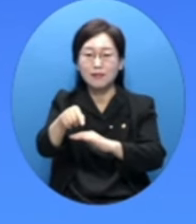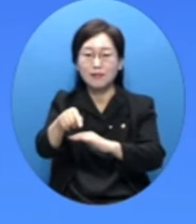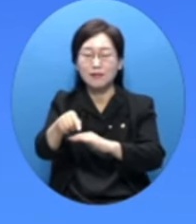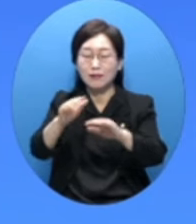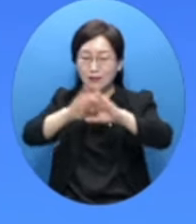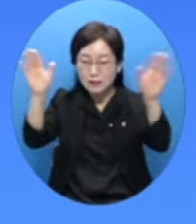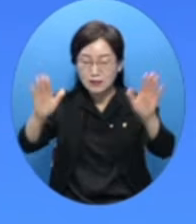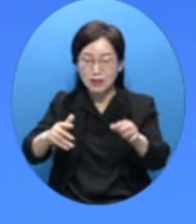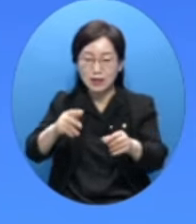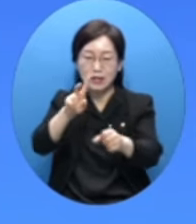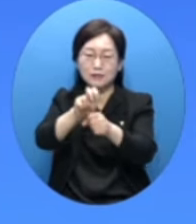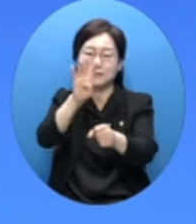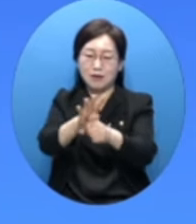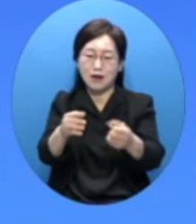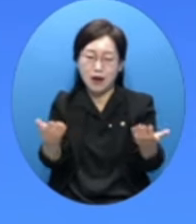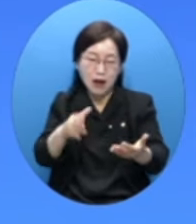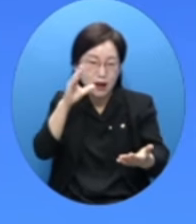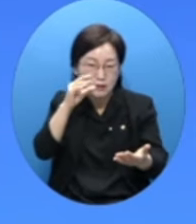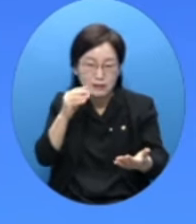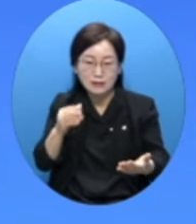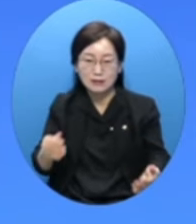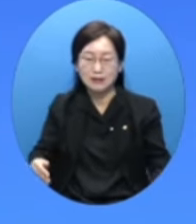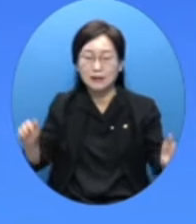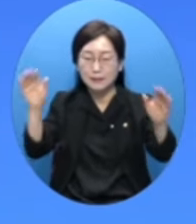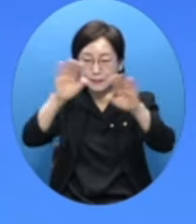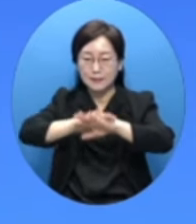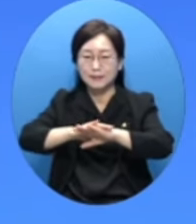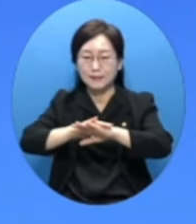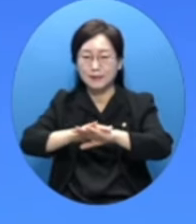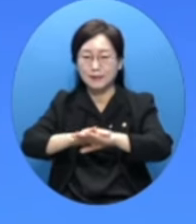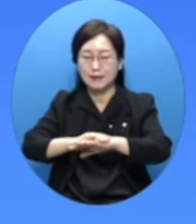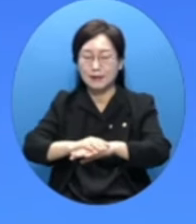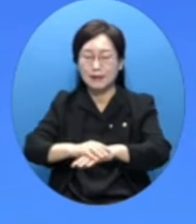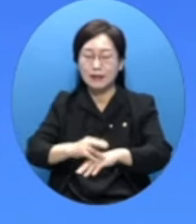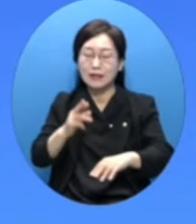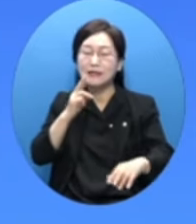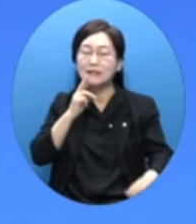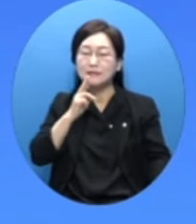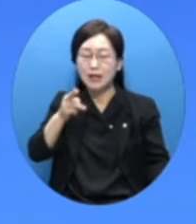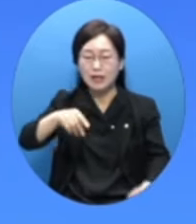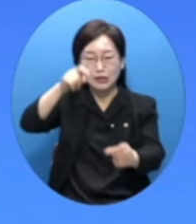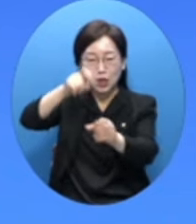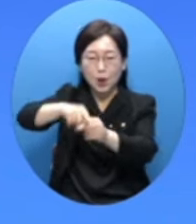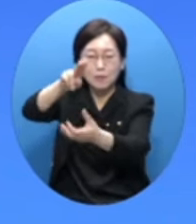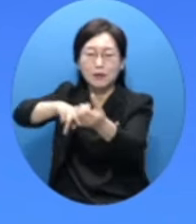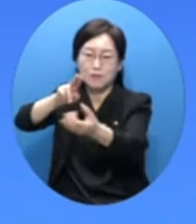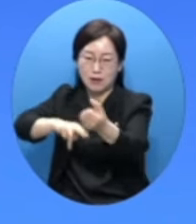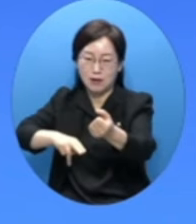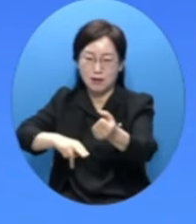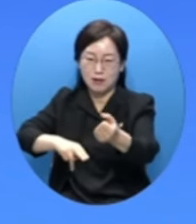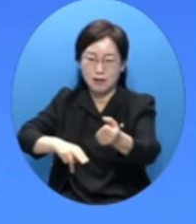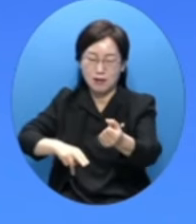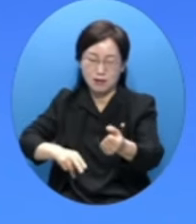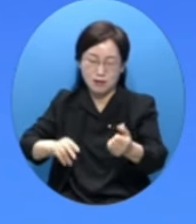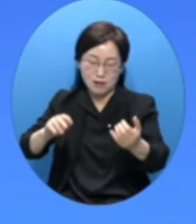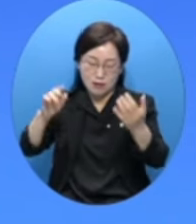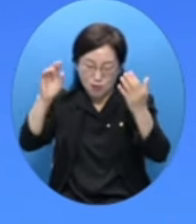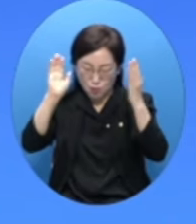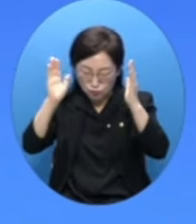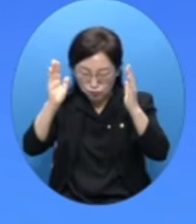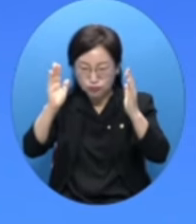낮에는 편의점에서 일하고 밤에는 찹쌀떡을 팔면서 막노동을 하면서 그러면서